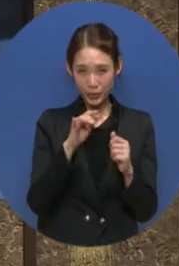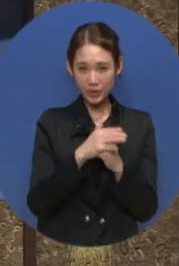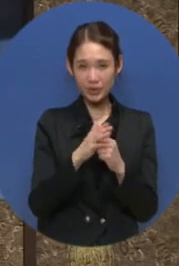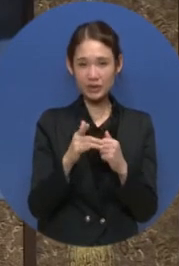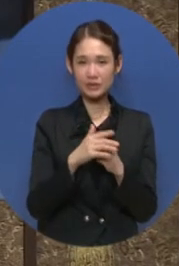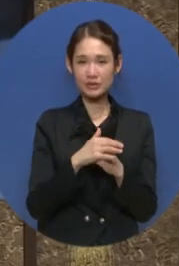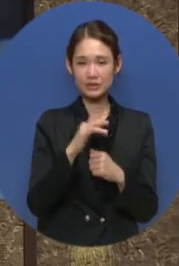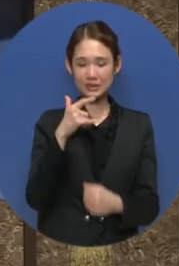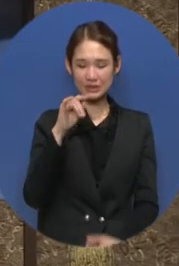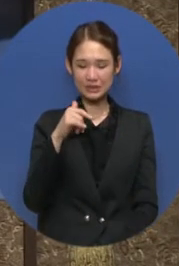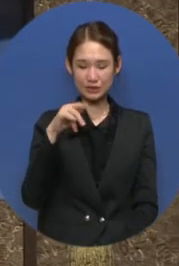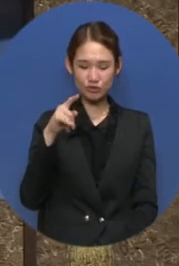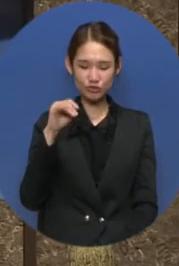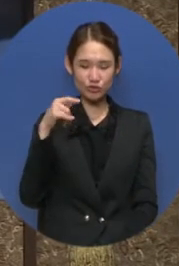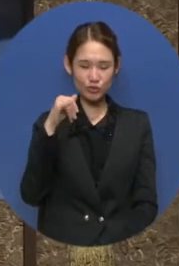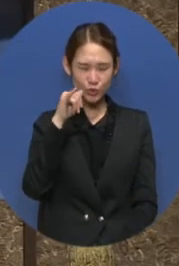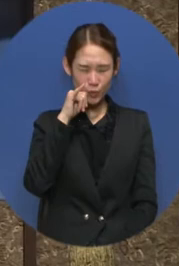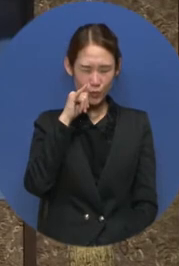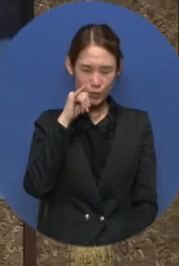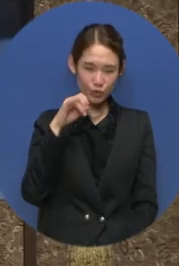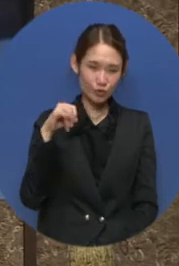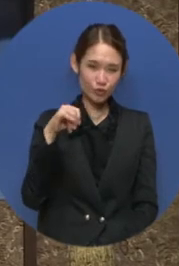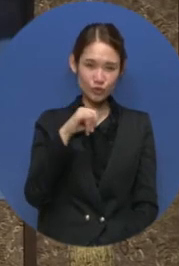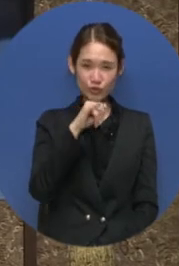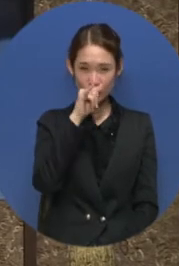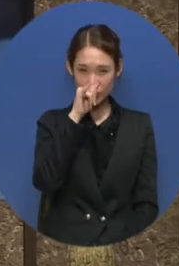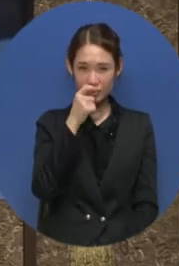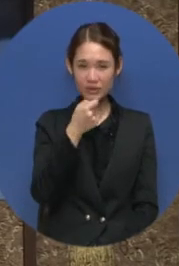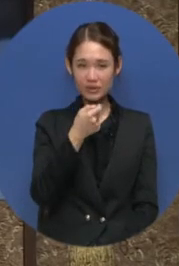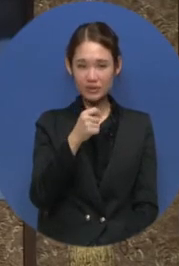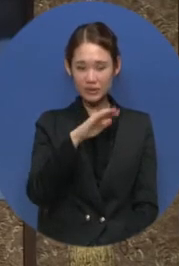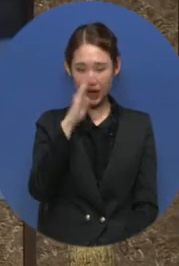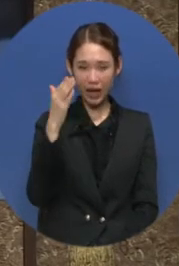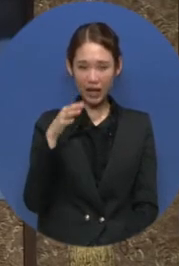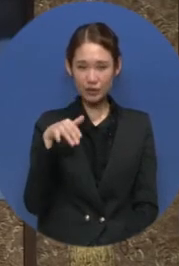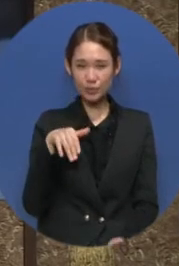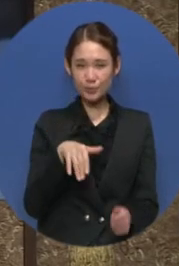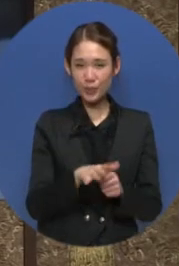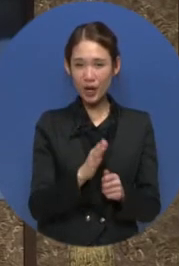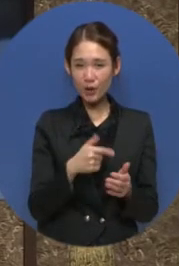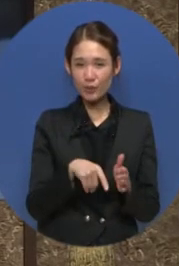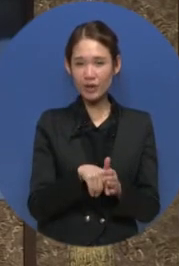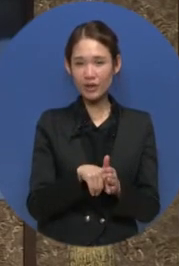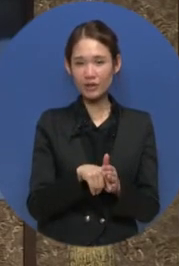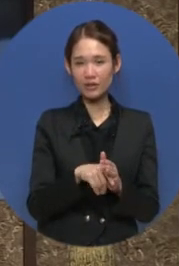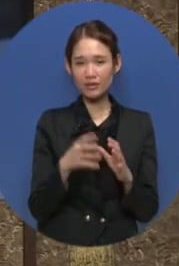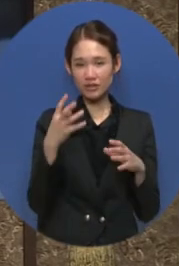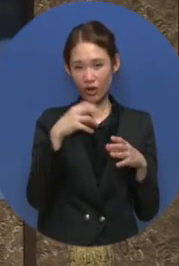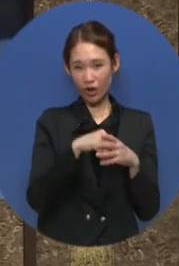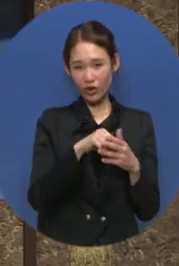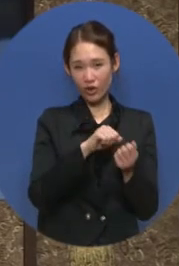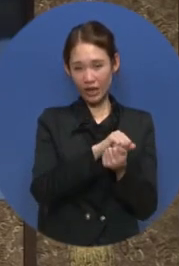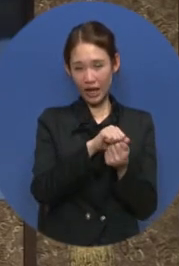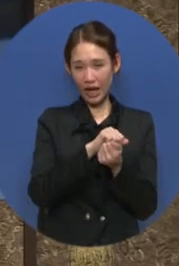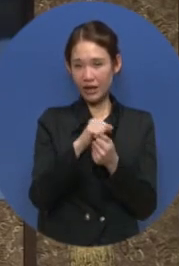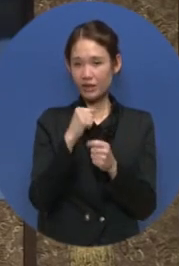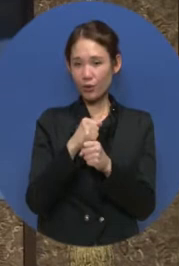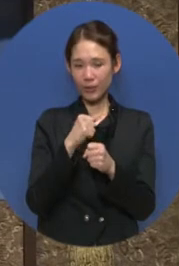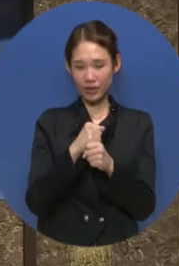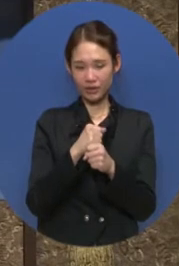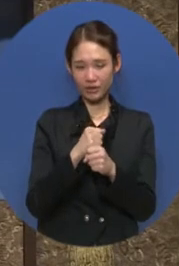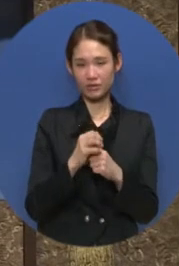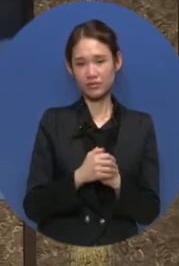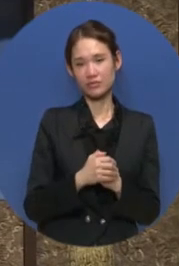이런 식중독균 이런 것들을 다 죽일 수 있도록 네. 그 넣어가지고 만든 게 이제 항균 비누고요.